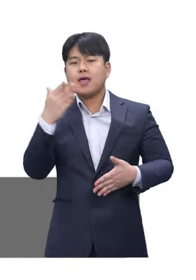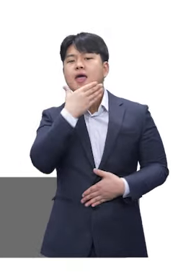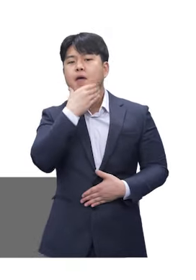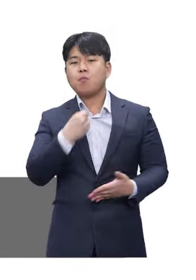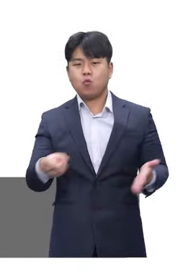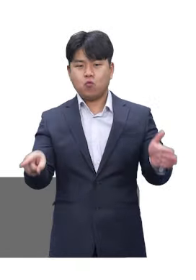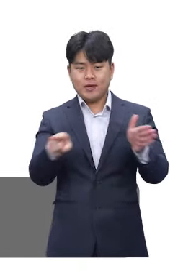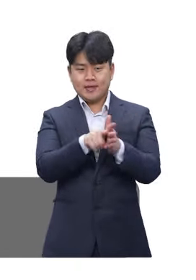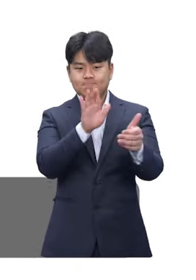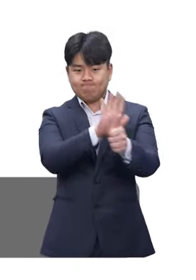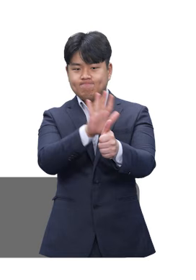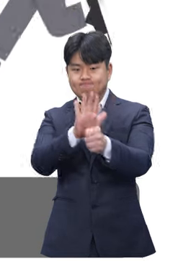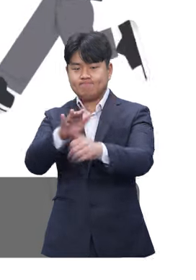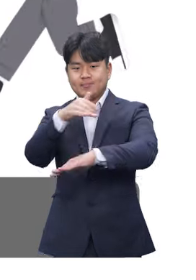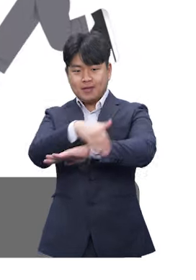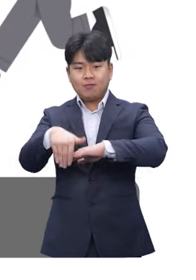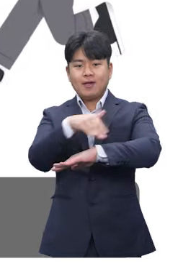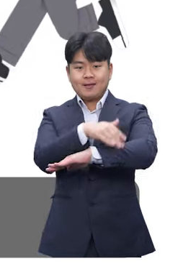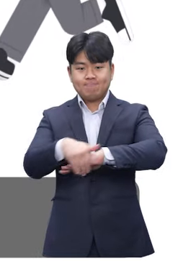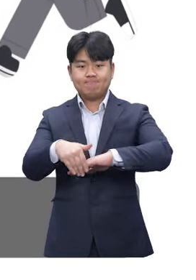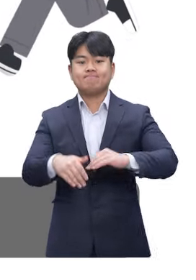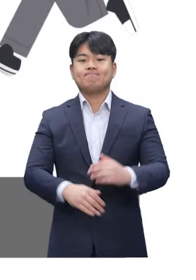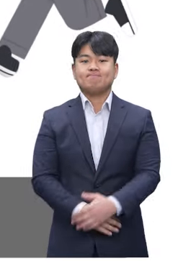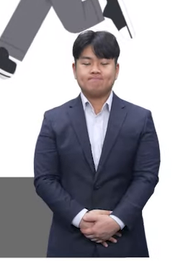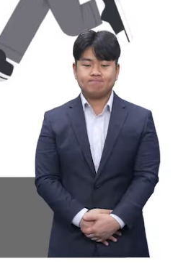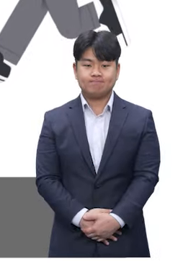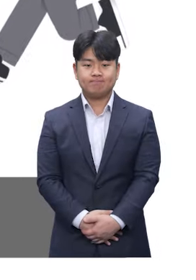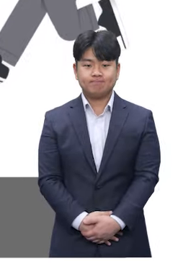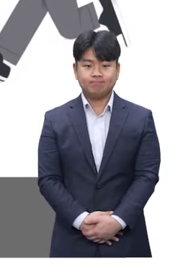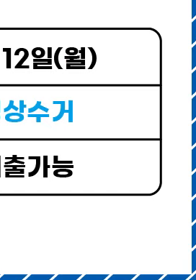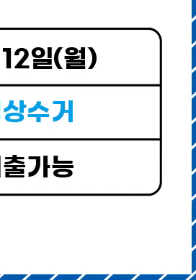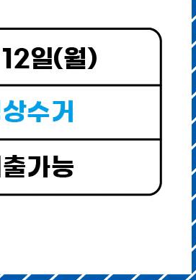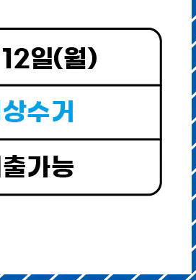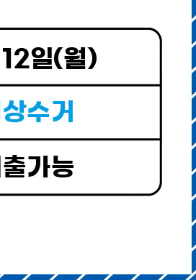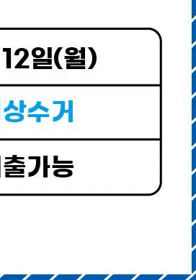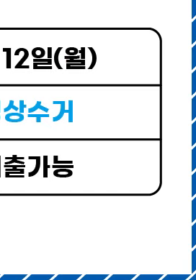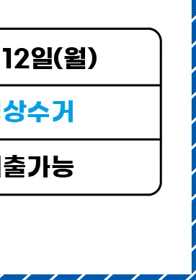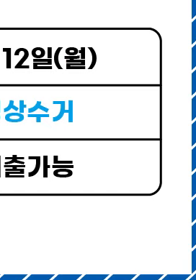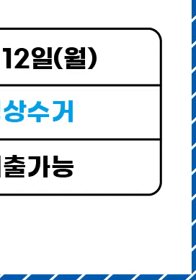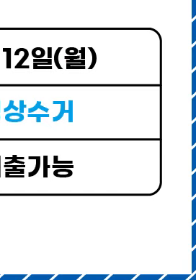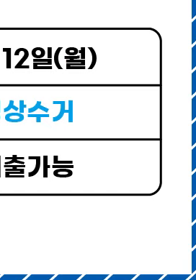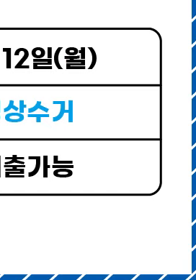통해 학생이 행복한 교육도시 안양을 조성해 나갈 계획입니다.